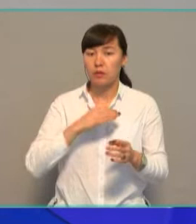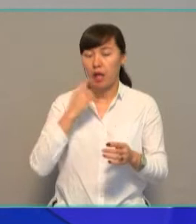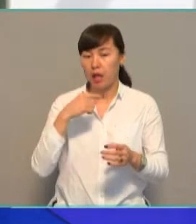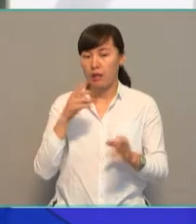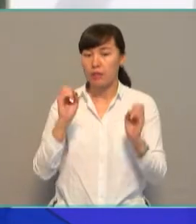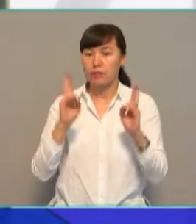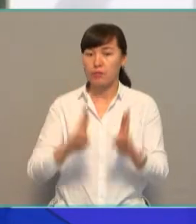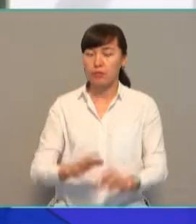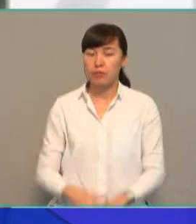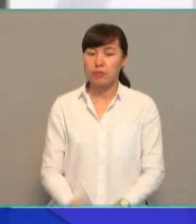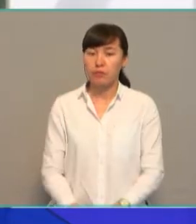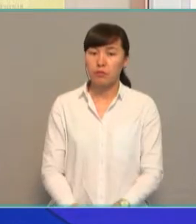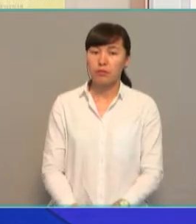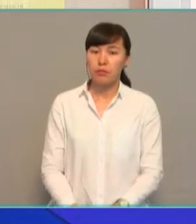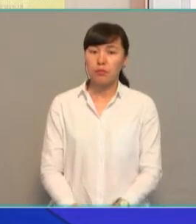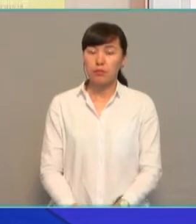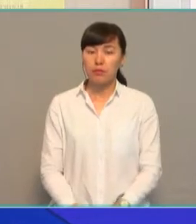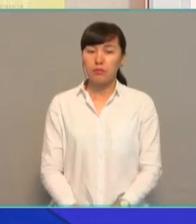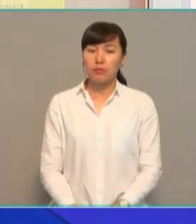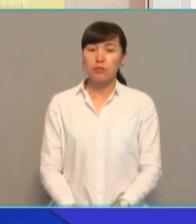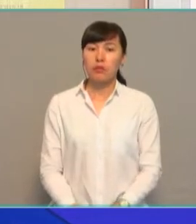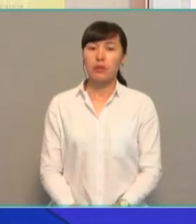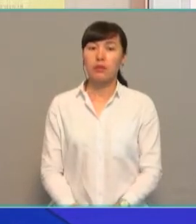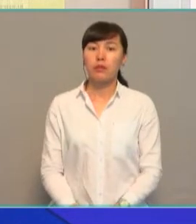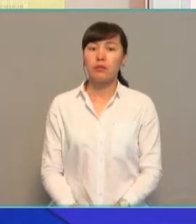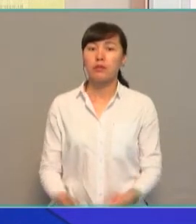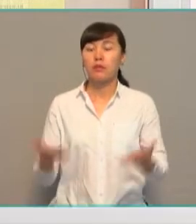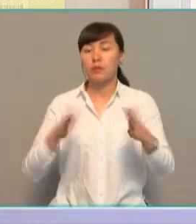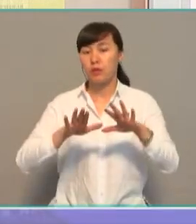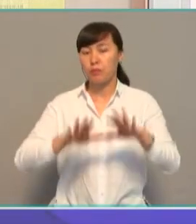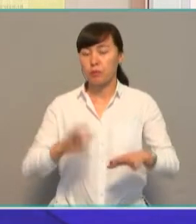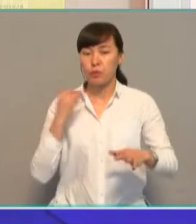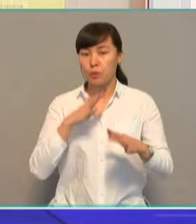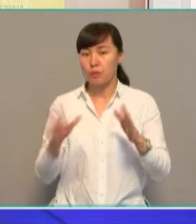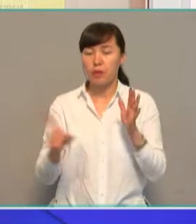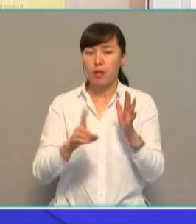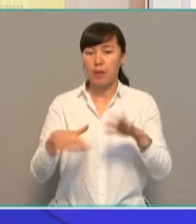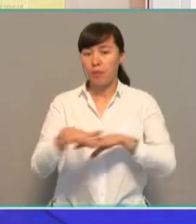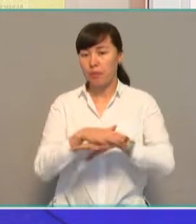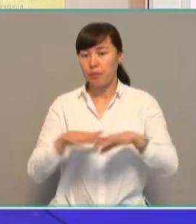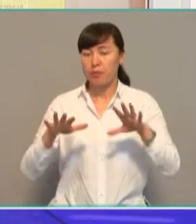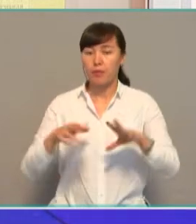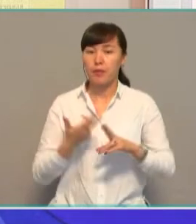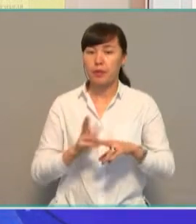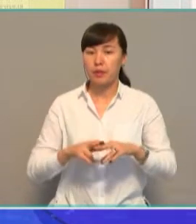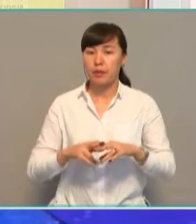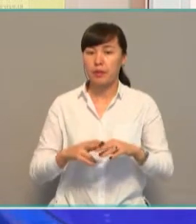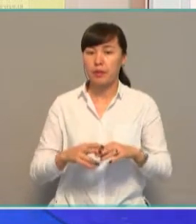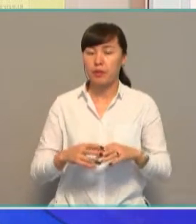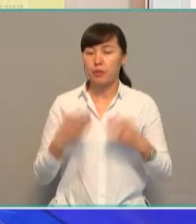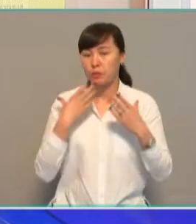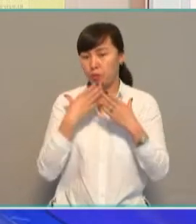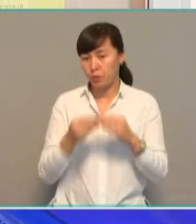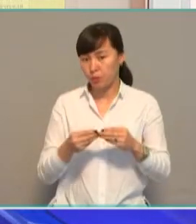дейді мамандар. Тек қана ол жабық бөлмеде, көп адам шоғырланған жерде, сол жерде ғана киіп,